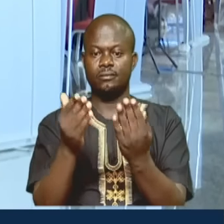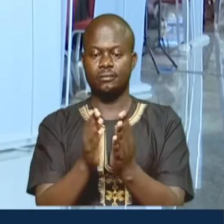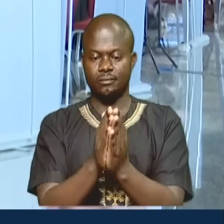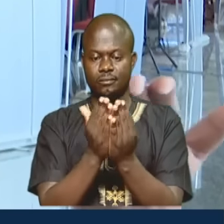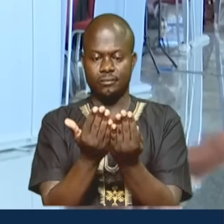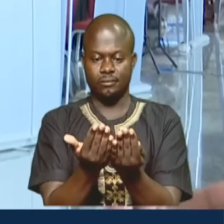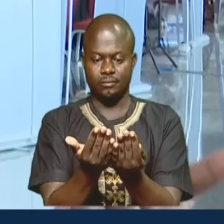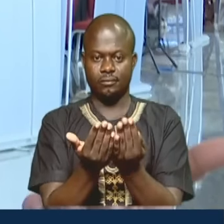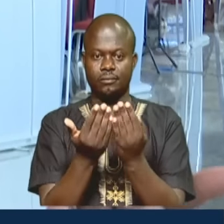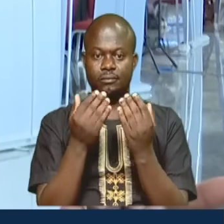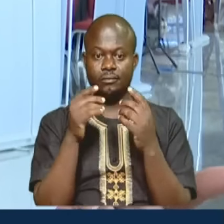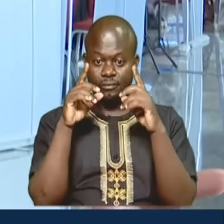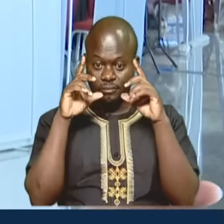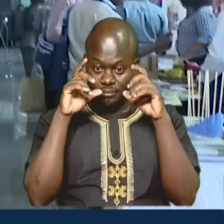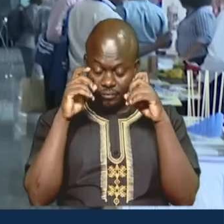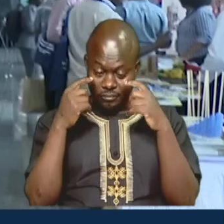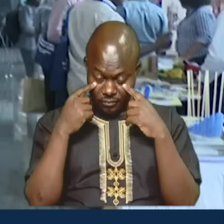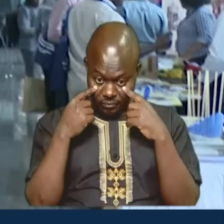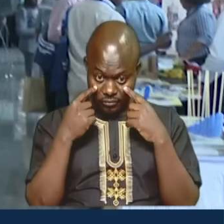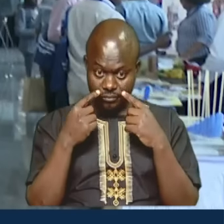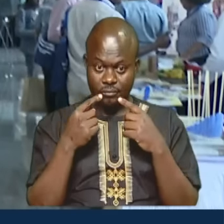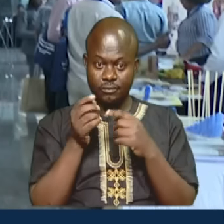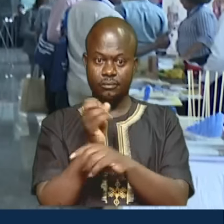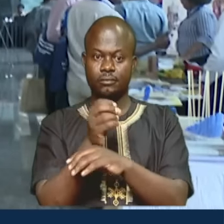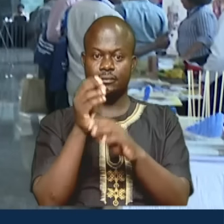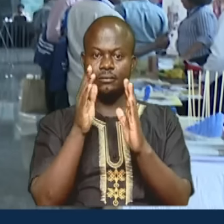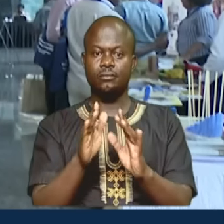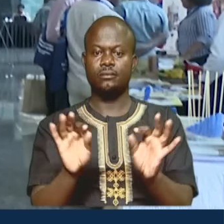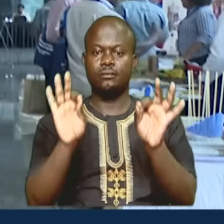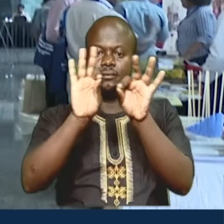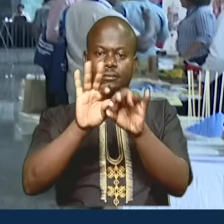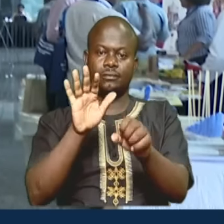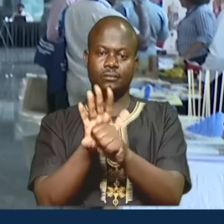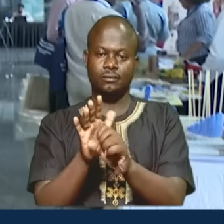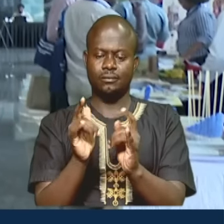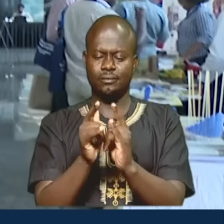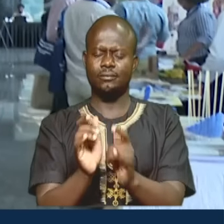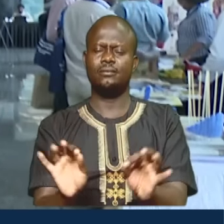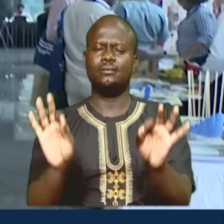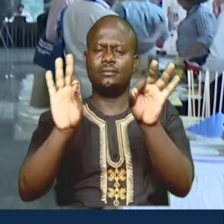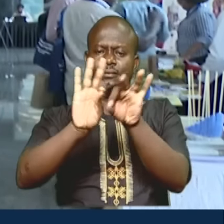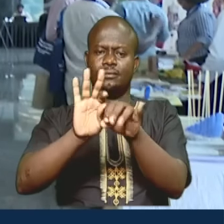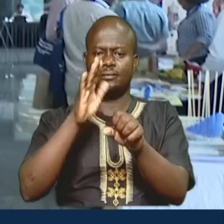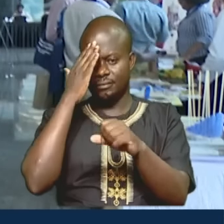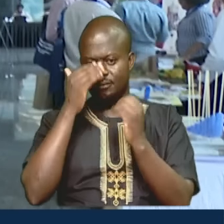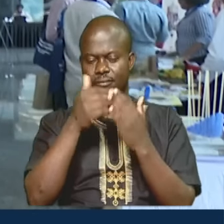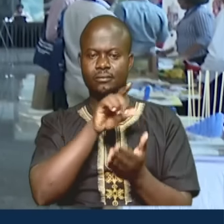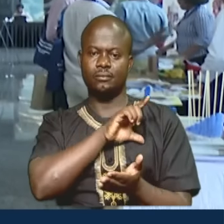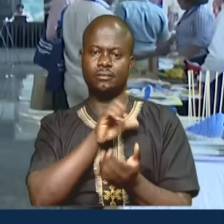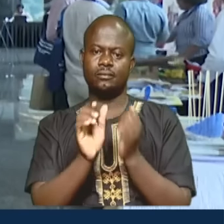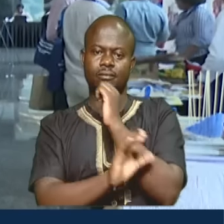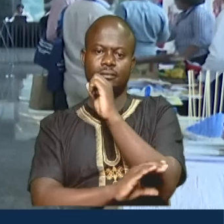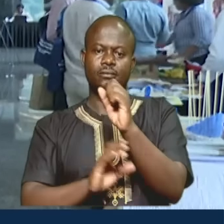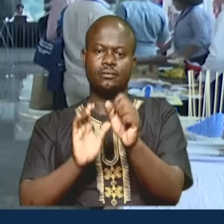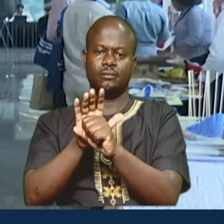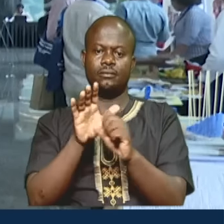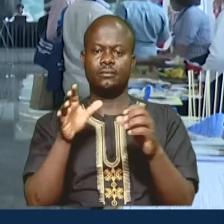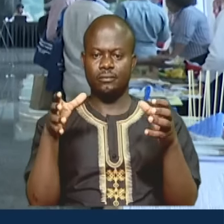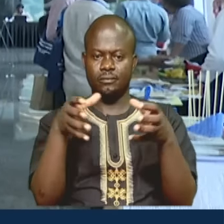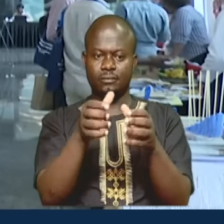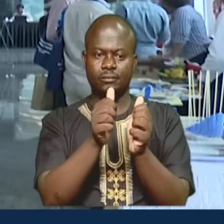gitabo nawe ishusho ayirebe inama ningira kamaro cyane kubera yuko na mahirwe yuko ibihugu byinshi cyane biba